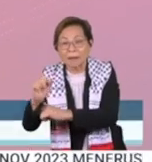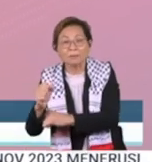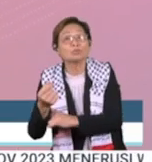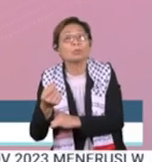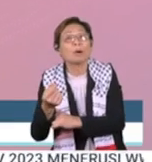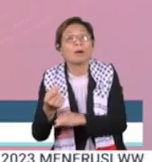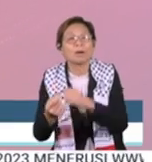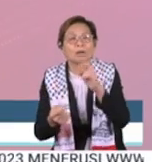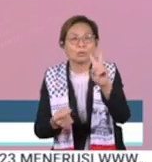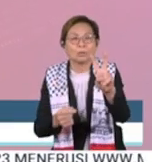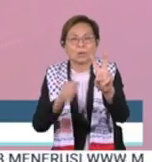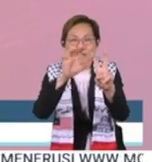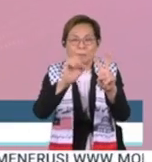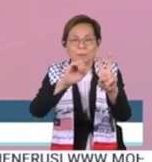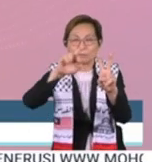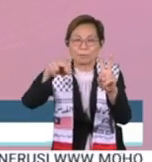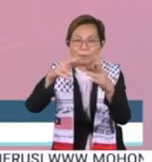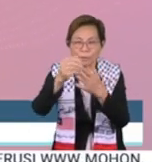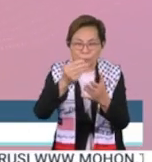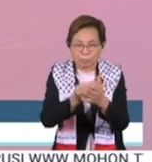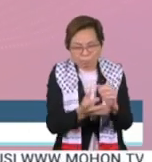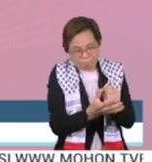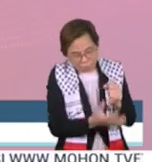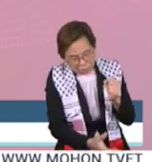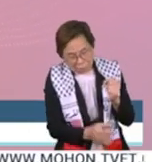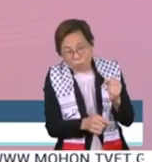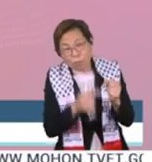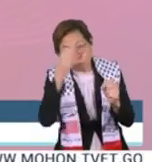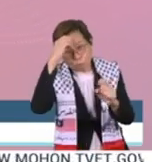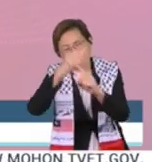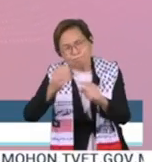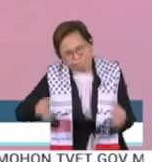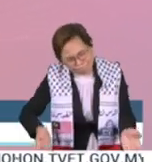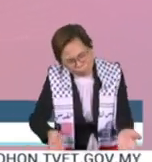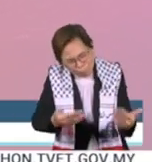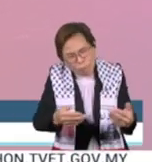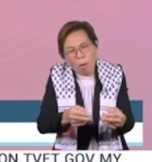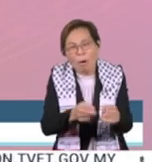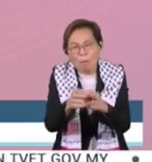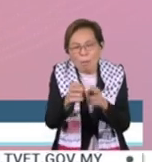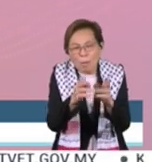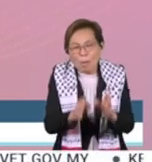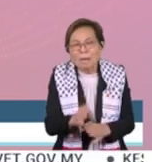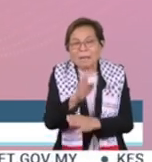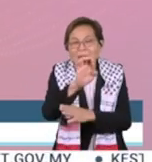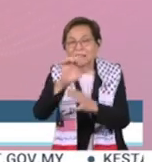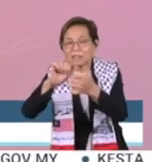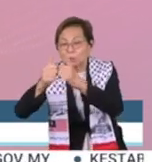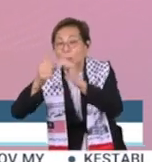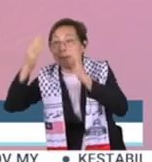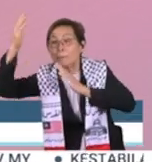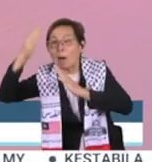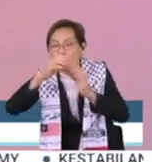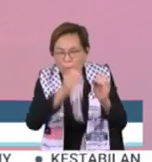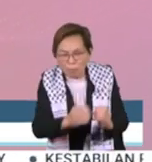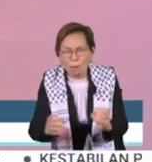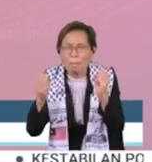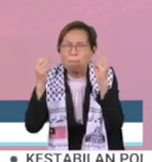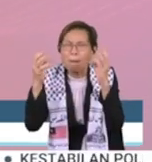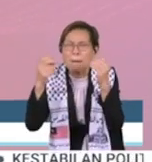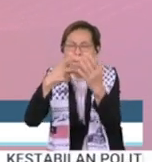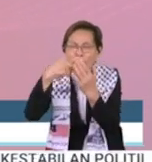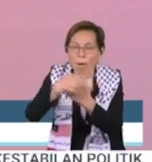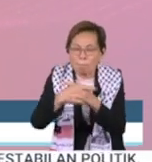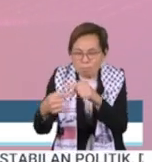berjumlah RM250,000. Dana berkenaan bertujuan memberi galakan kepada penggiat industri eSukan tempatan, menganjurkan lebih banyak